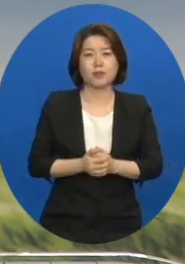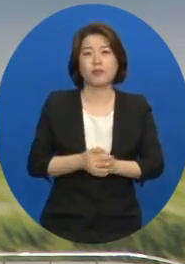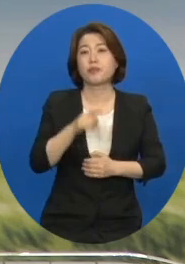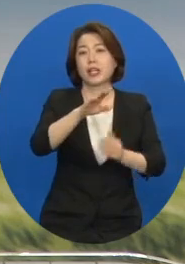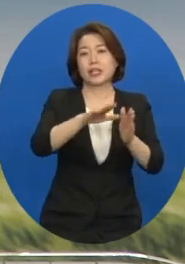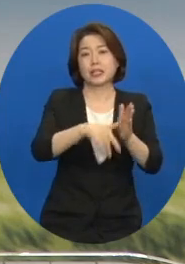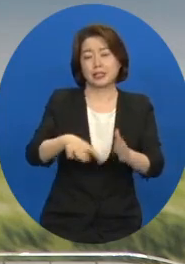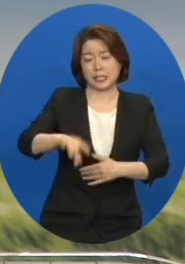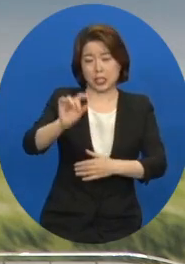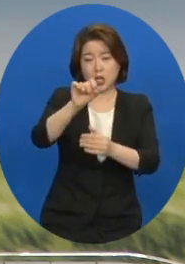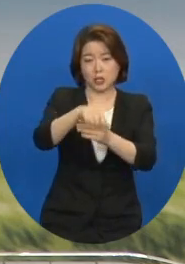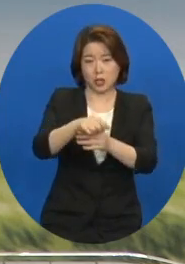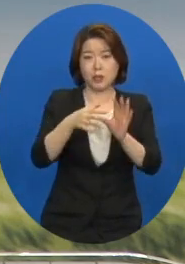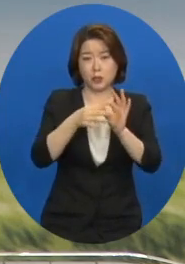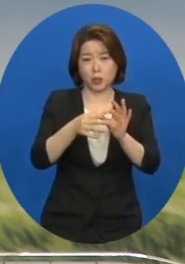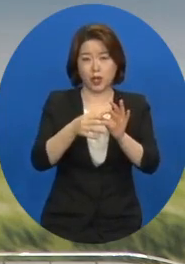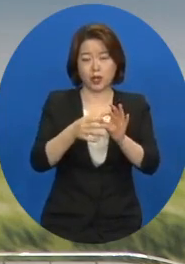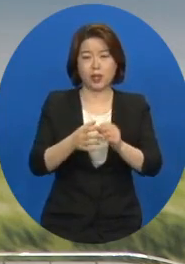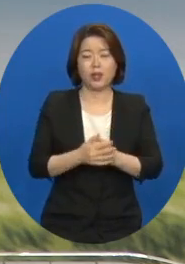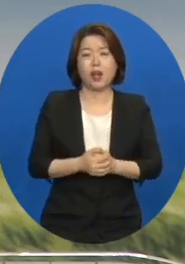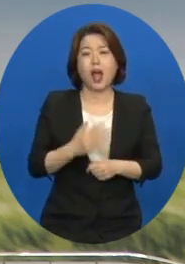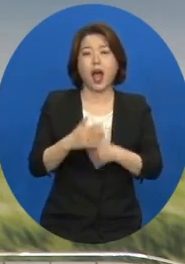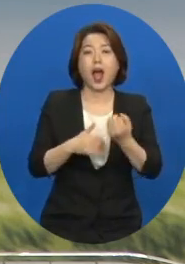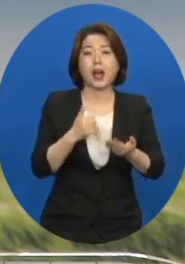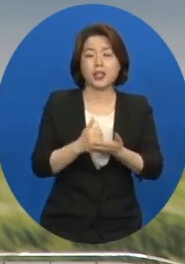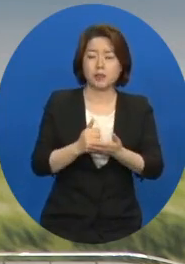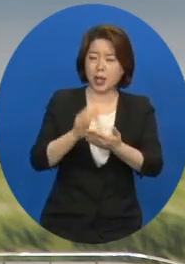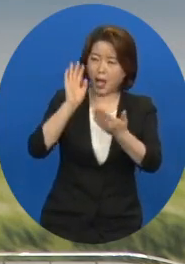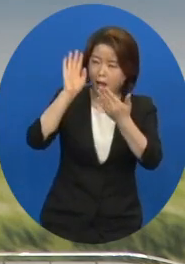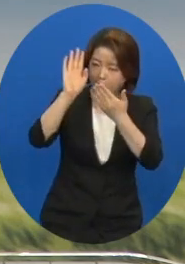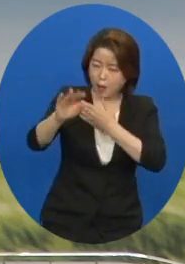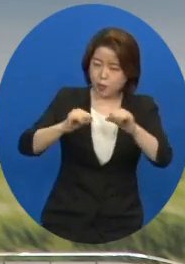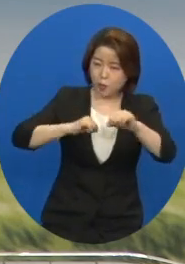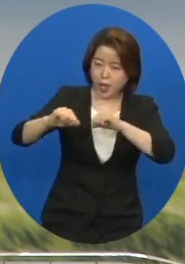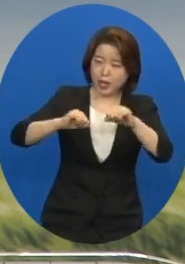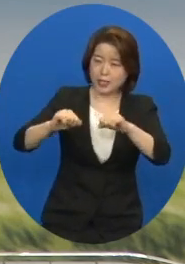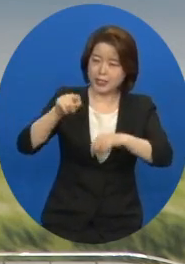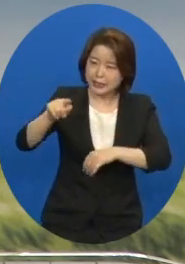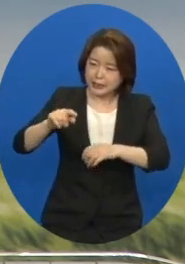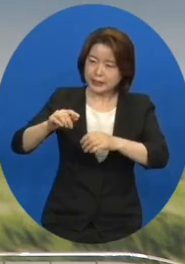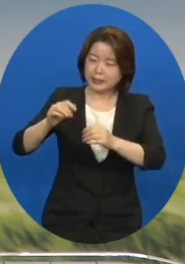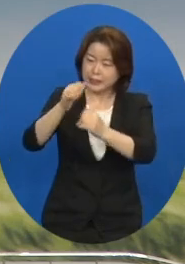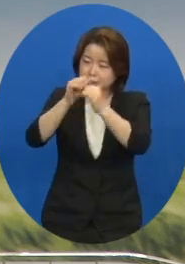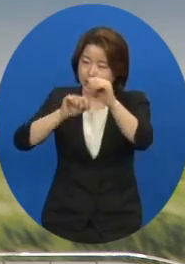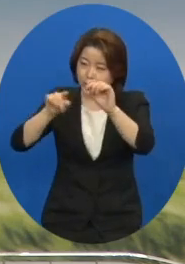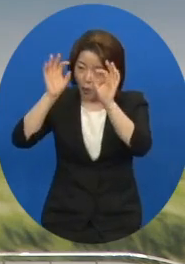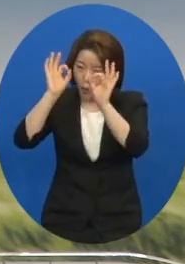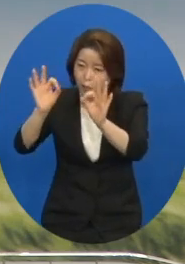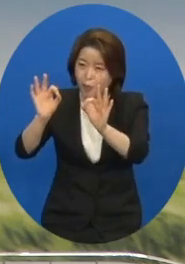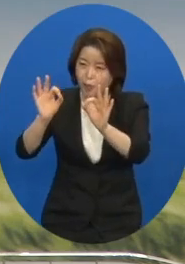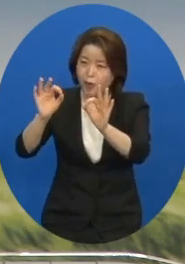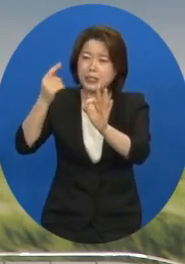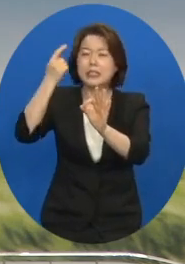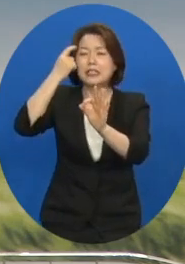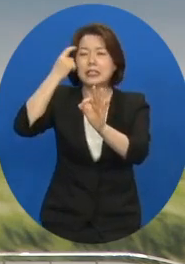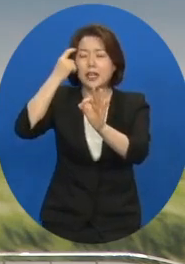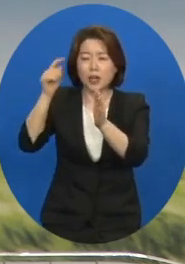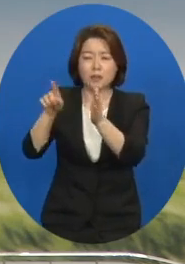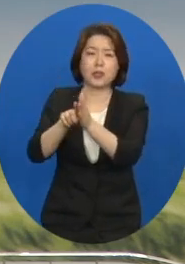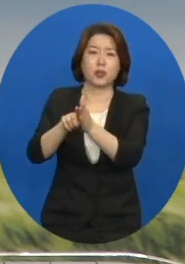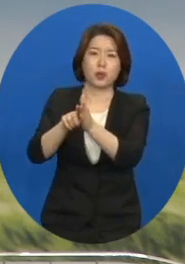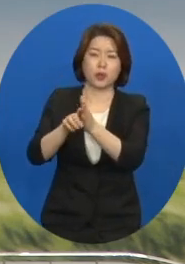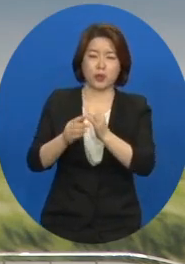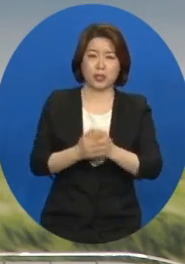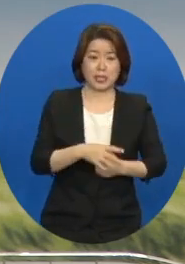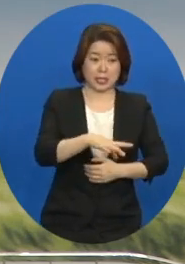그때 그 첫 열매를 통하여 하나님이 앞으로 행하실 하나님의 역사를 믿으라는 겁니다. 첫